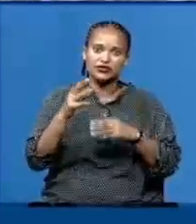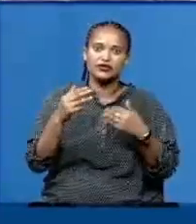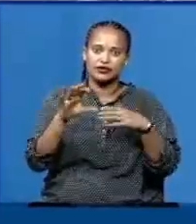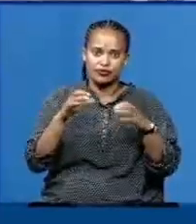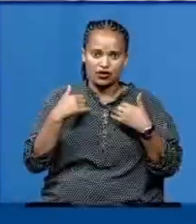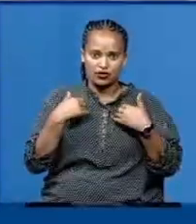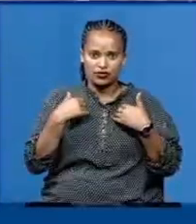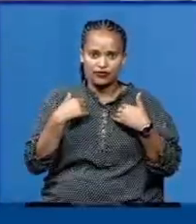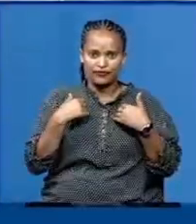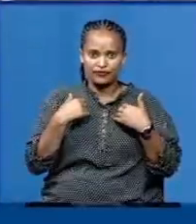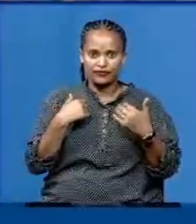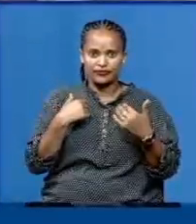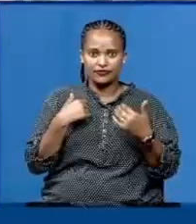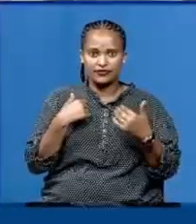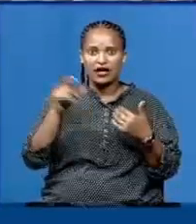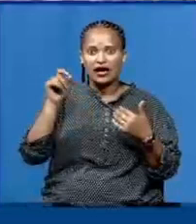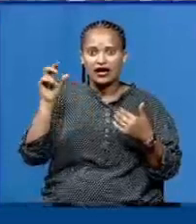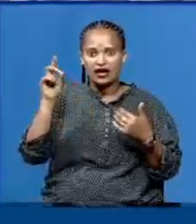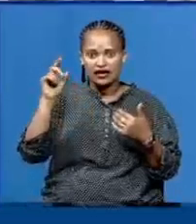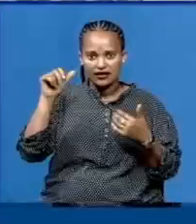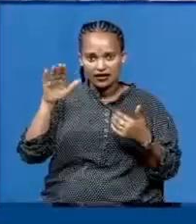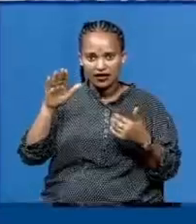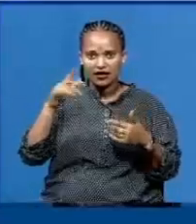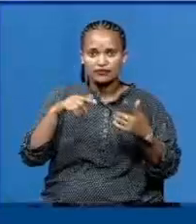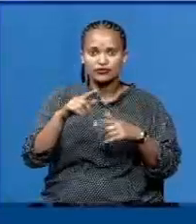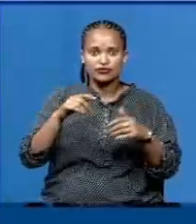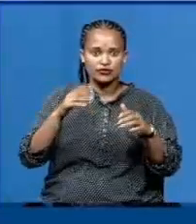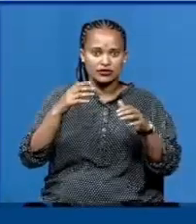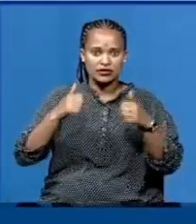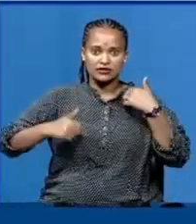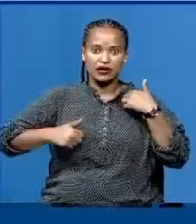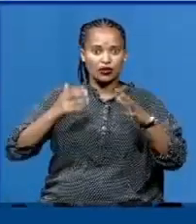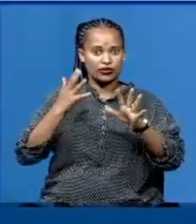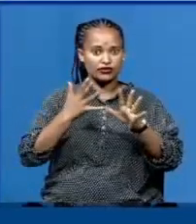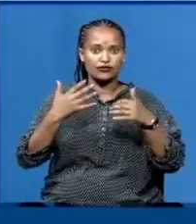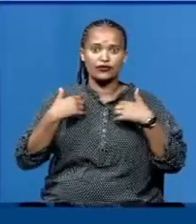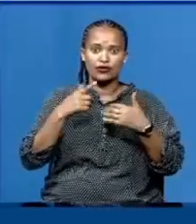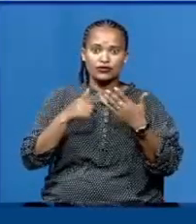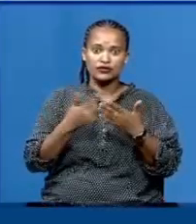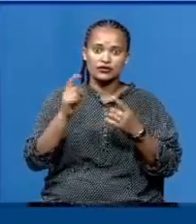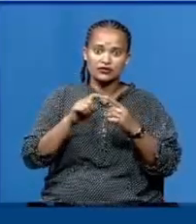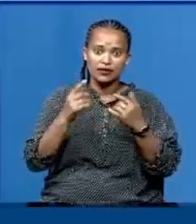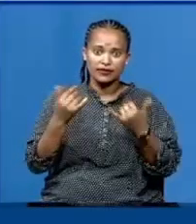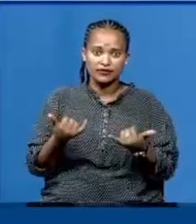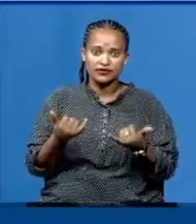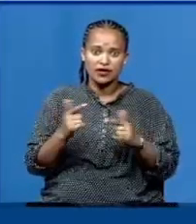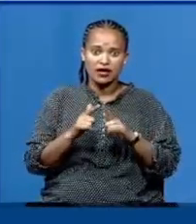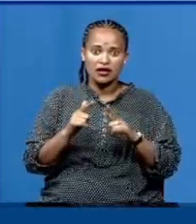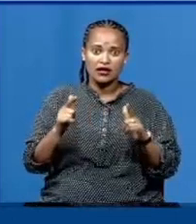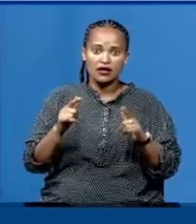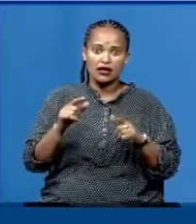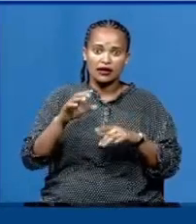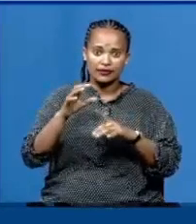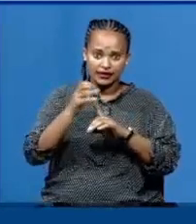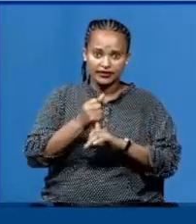ስለዚ መሰልጠኒ ታዋ ዝነበረ ናብ ዓይጋ እንትዩ ኣብ ዓይጋ እዩ ሰራዊት ዘሰልጥን ዘሎ ዝውድብ ዘሎ። ስለዚ እስካዕ ሕዚ ኣብይ ሻዕብያ እዩ ዘሎ